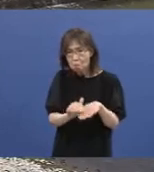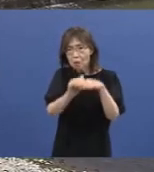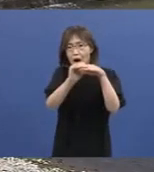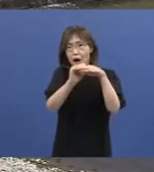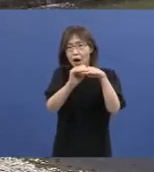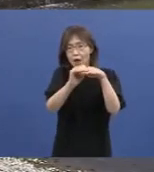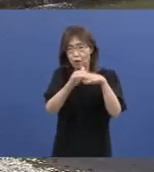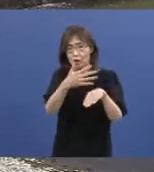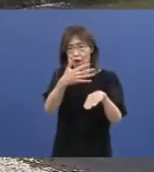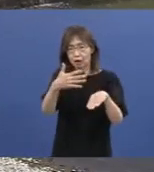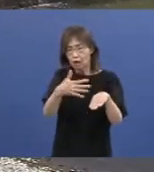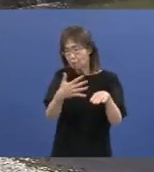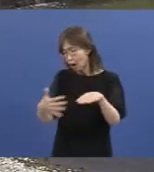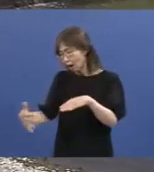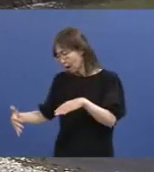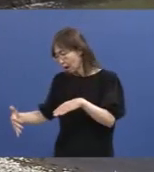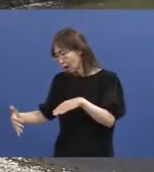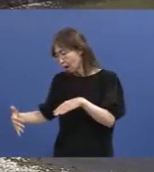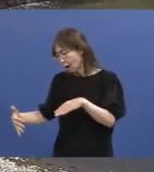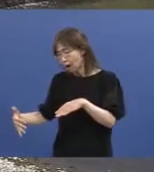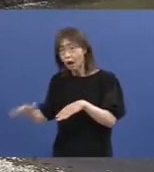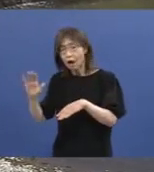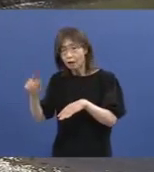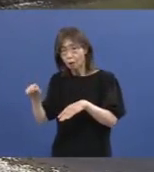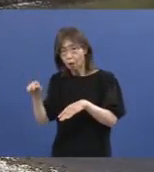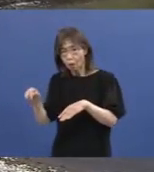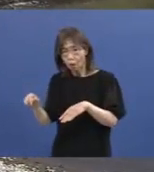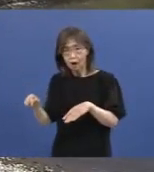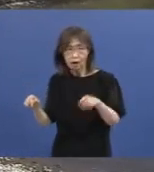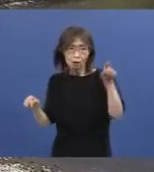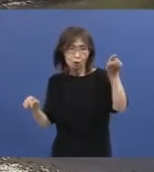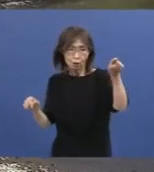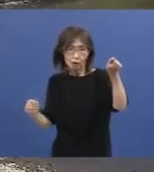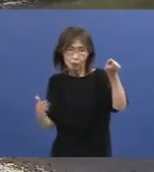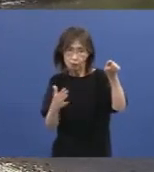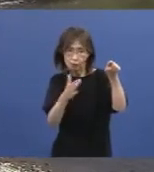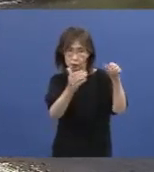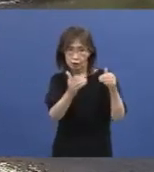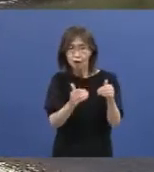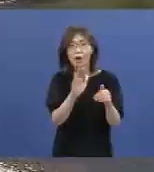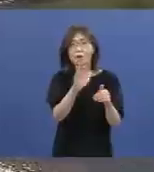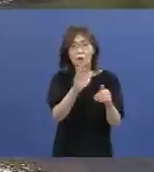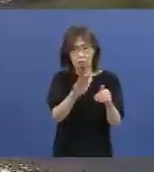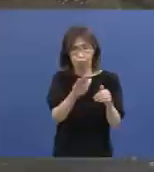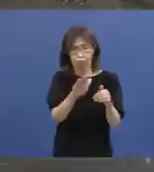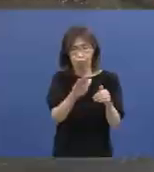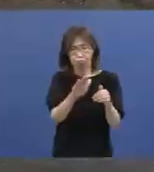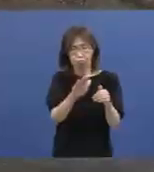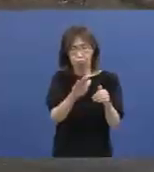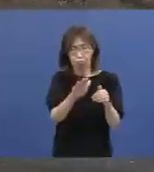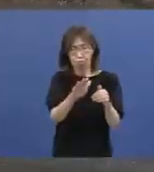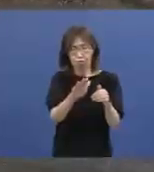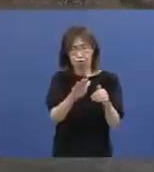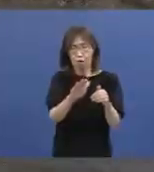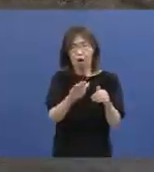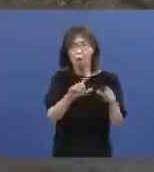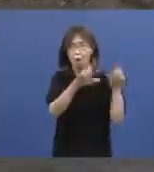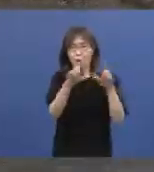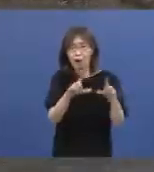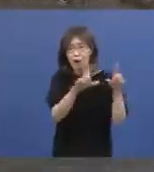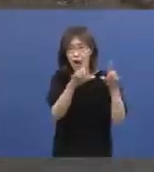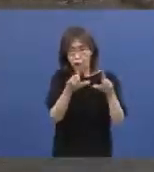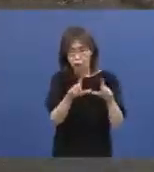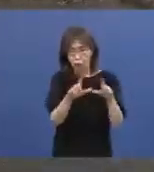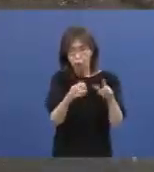よ。流された魚はやっぱり元に戻らないと生息環境ってものすごい少なくなっちゃうん